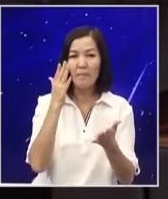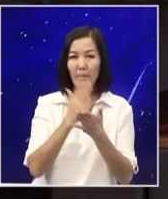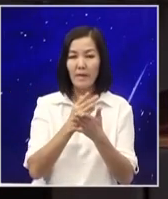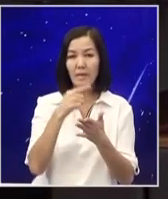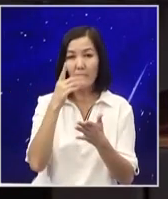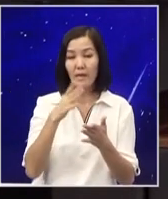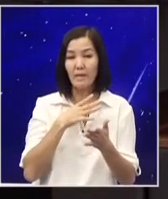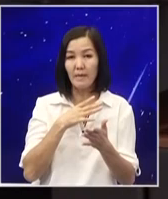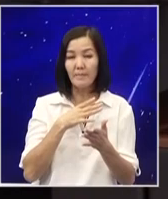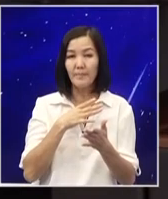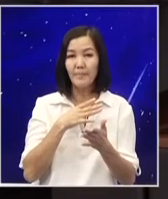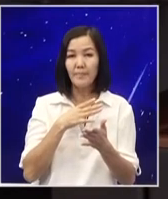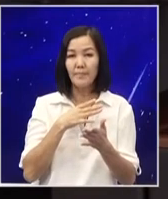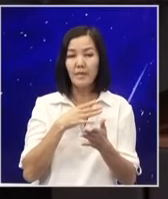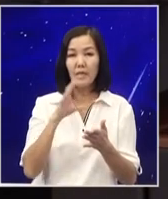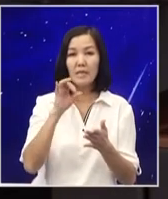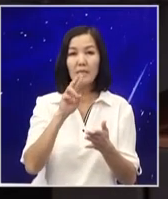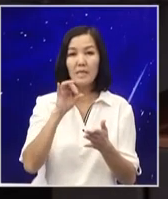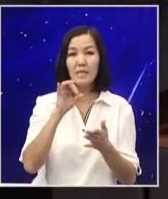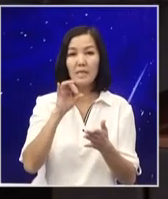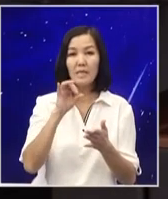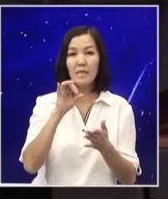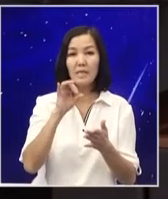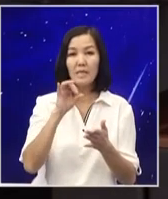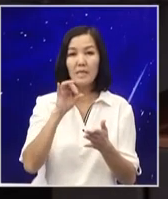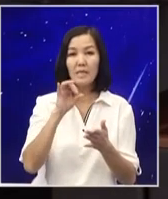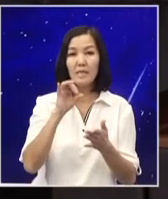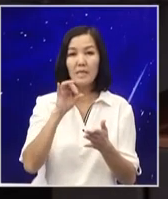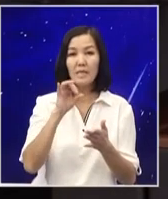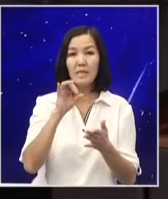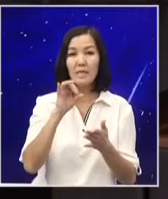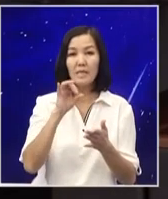Деп айтты. Енді олар секте деп айтқан жоқ, бүкіл